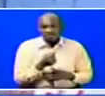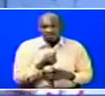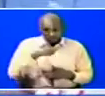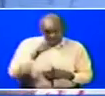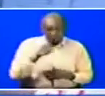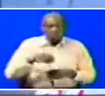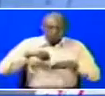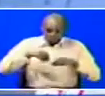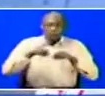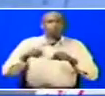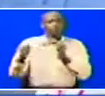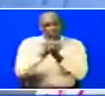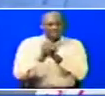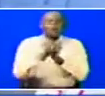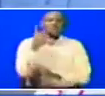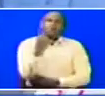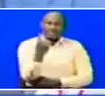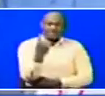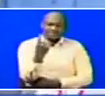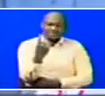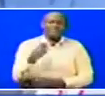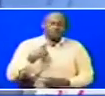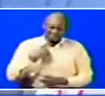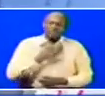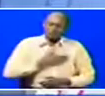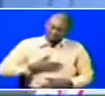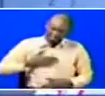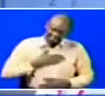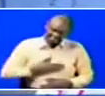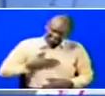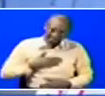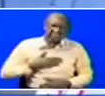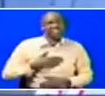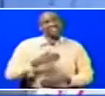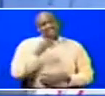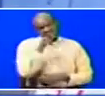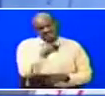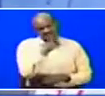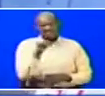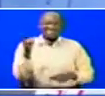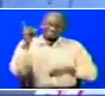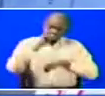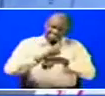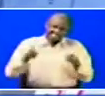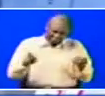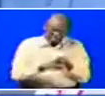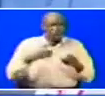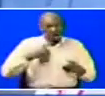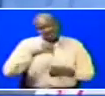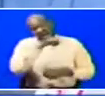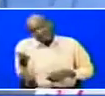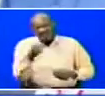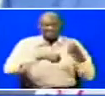moving together as one, we really would plead that it is not for that particular date necessary to have